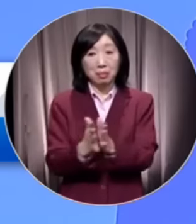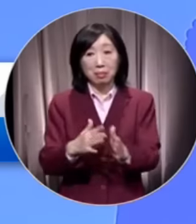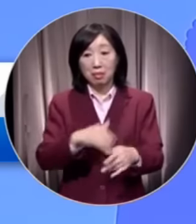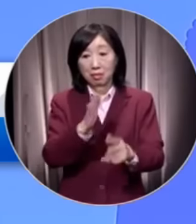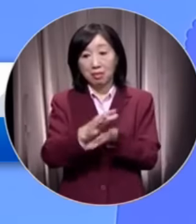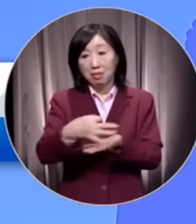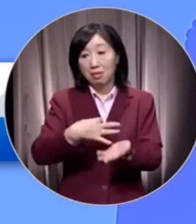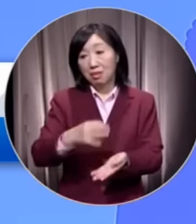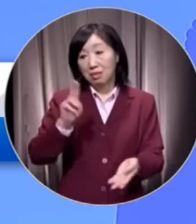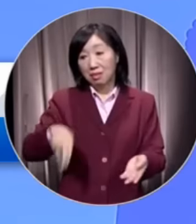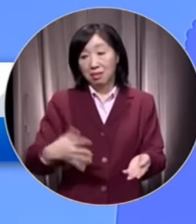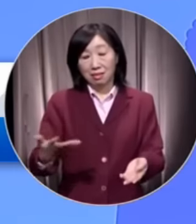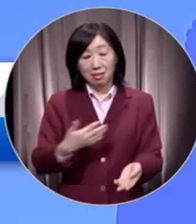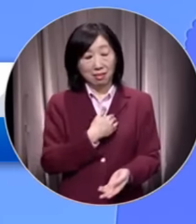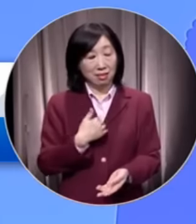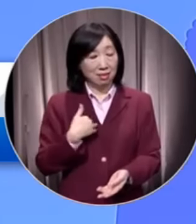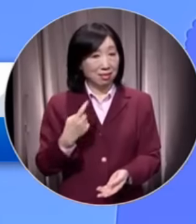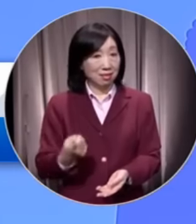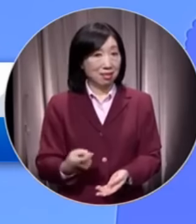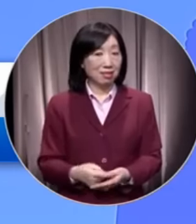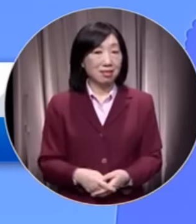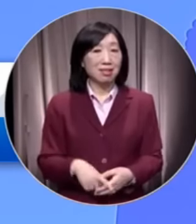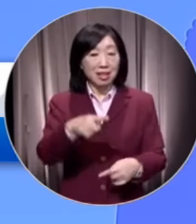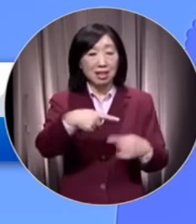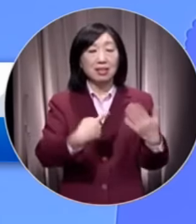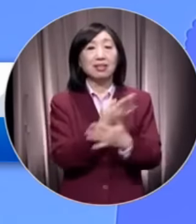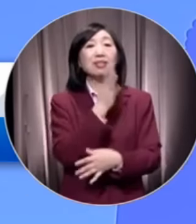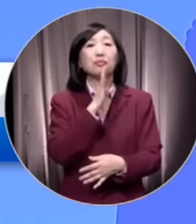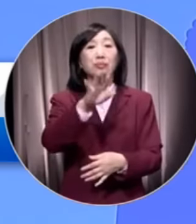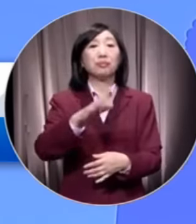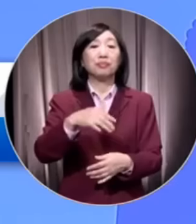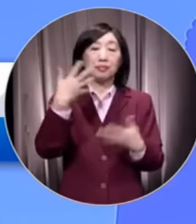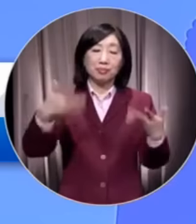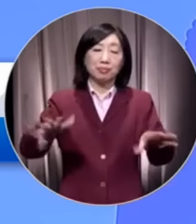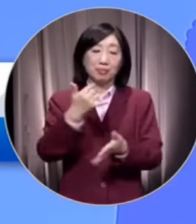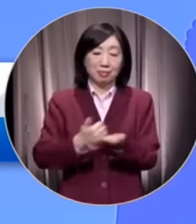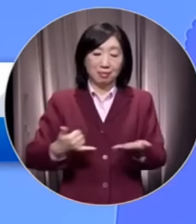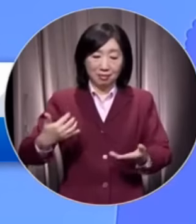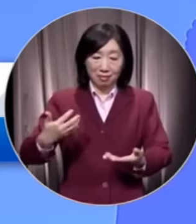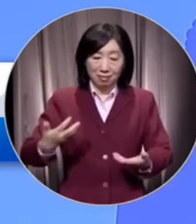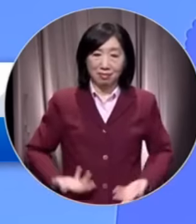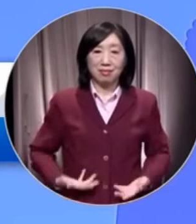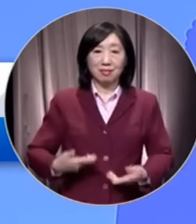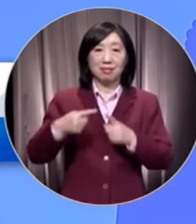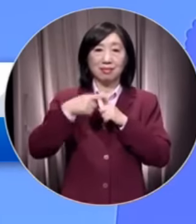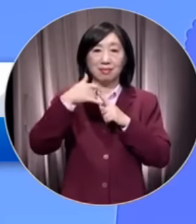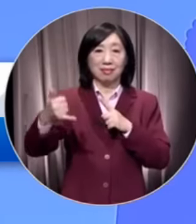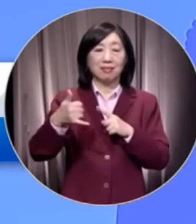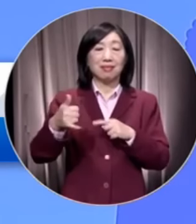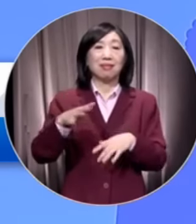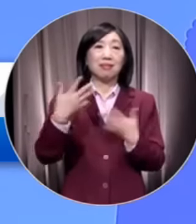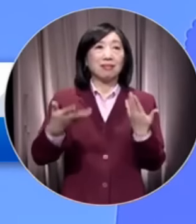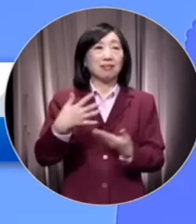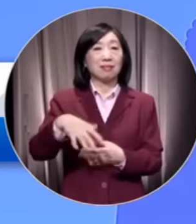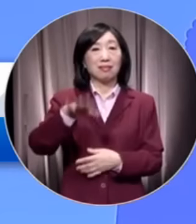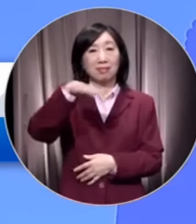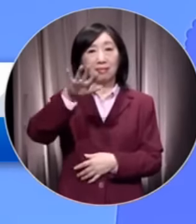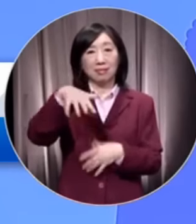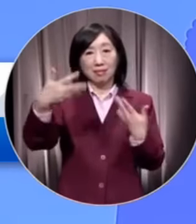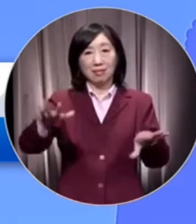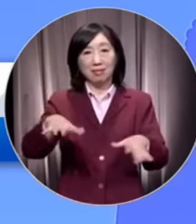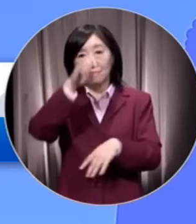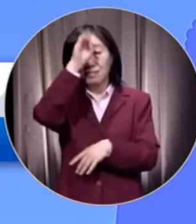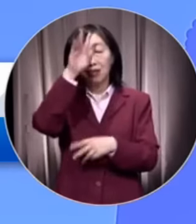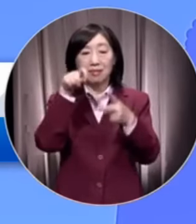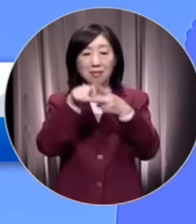卖吗？那只不过是要来清偿很多退休人员的退休金啊。我们有5000多位以前的党